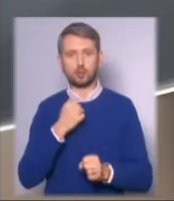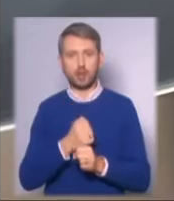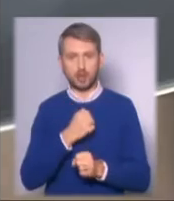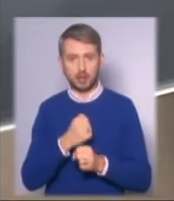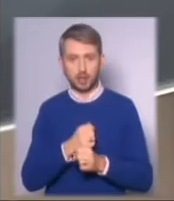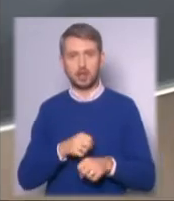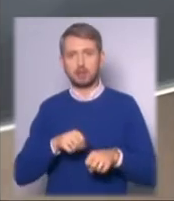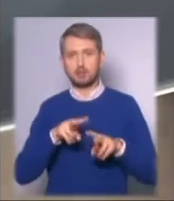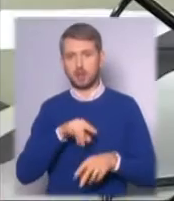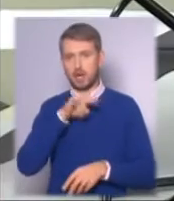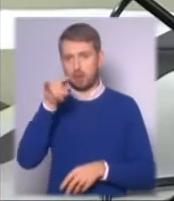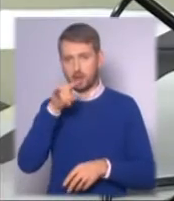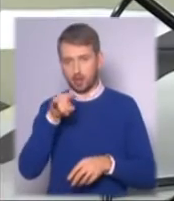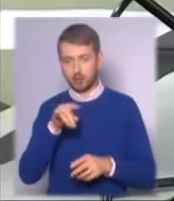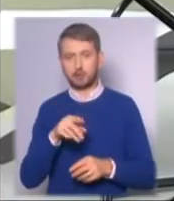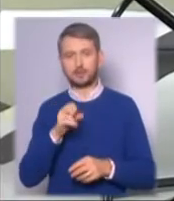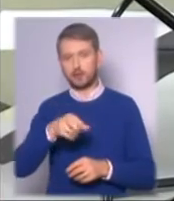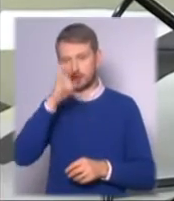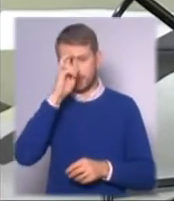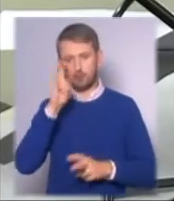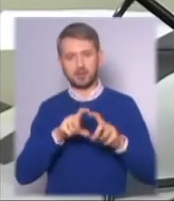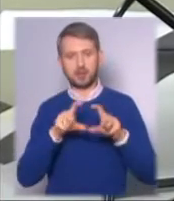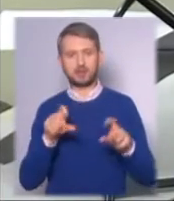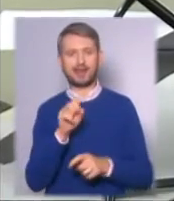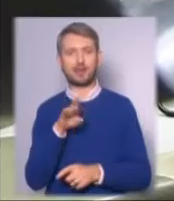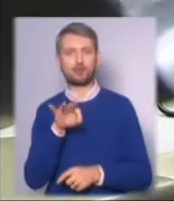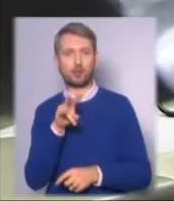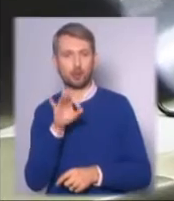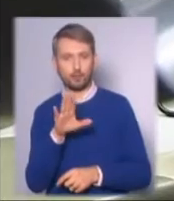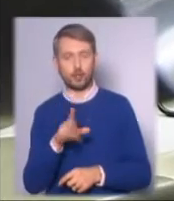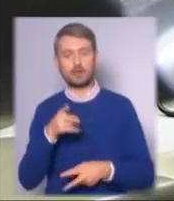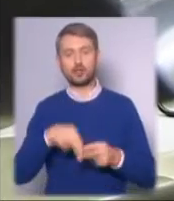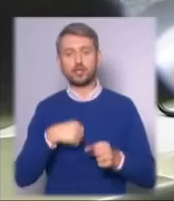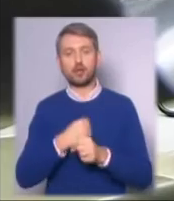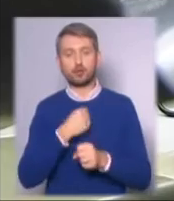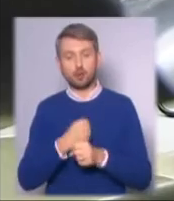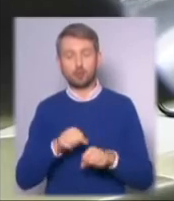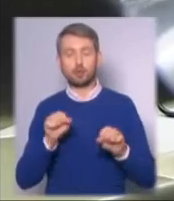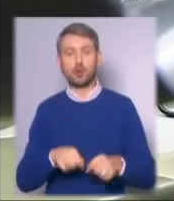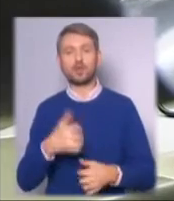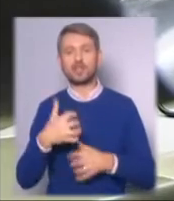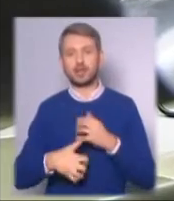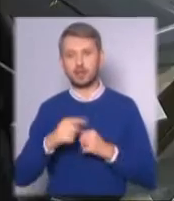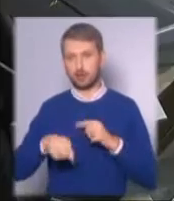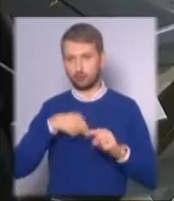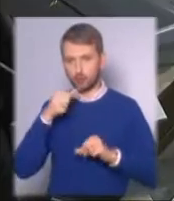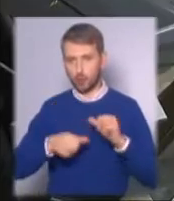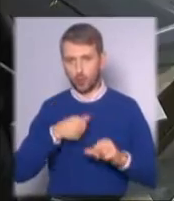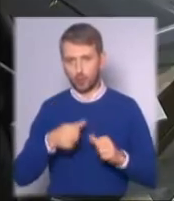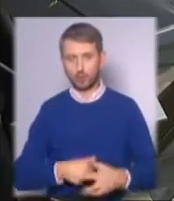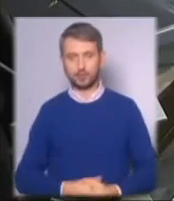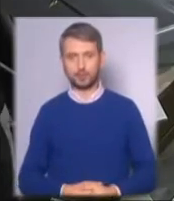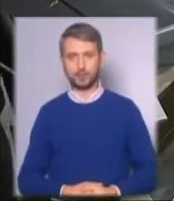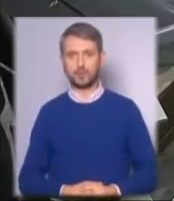літальні апарати на державному підприємстві «Антонов». Завершити розробку може вже всередині наступного року. Вадим Ярошенко, Віталій Воротняк,